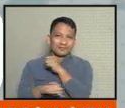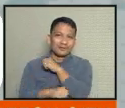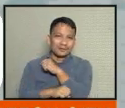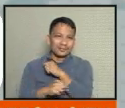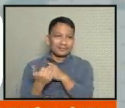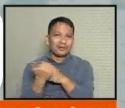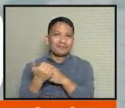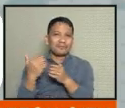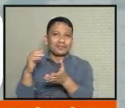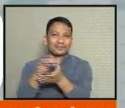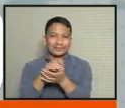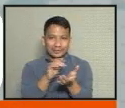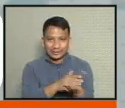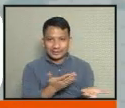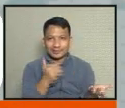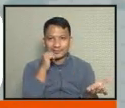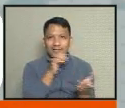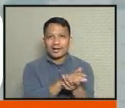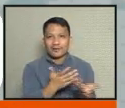asawa.